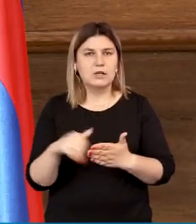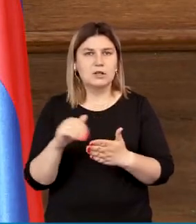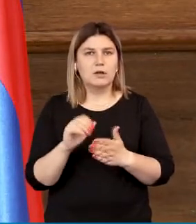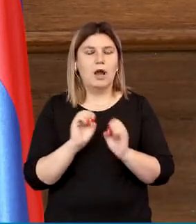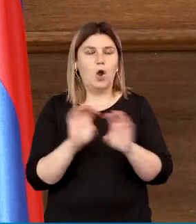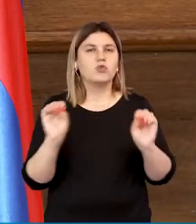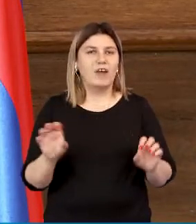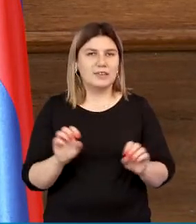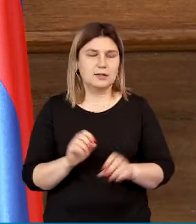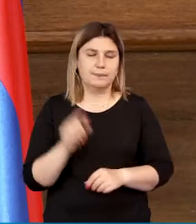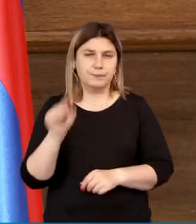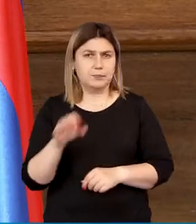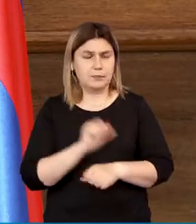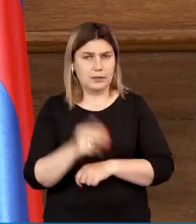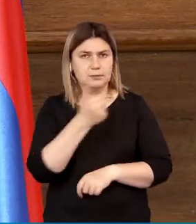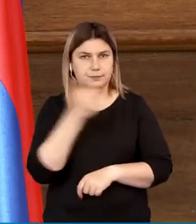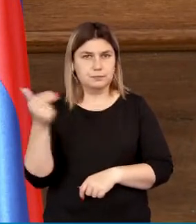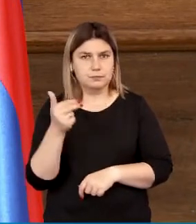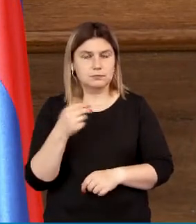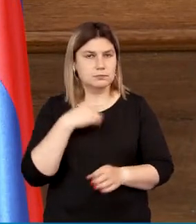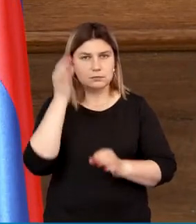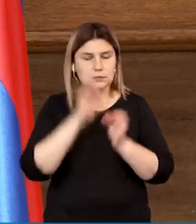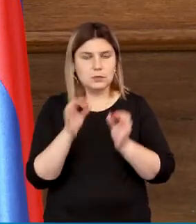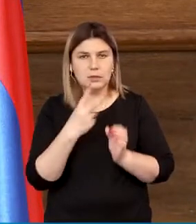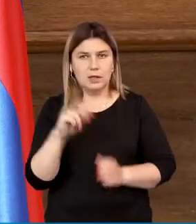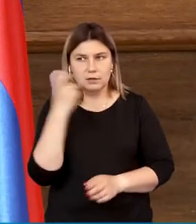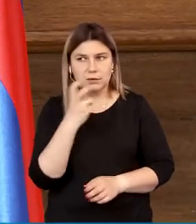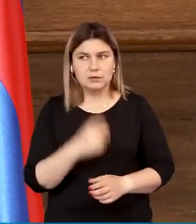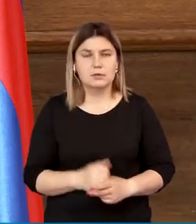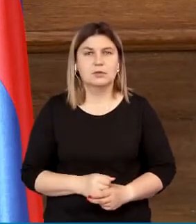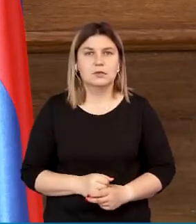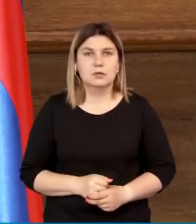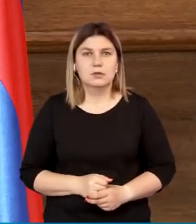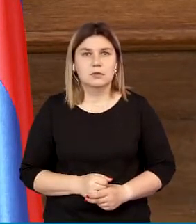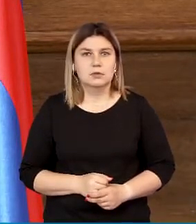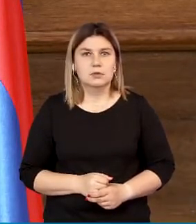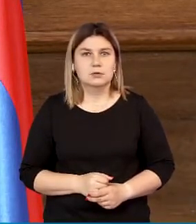Wydziale Oświaty. Po prostu tym tematem się szczegółowo nie interesowałem.